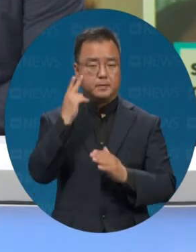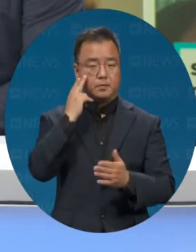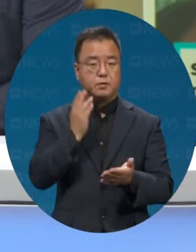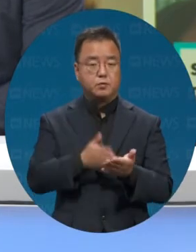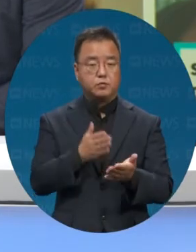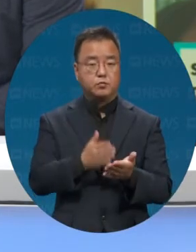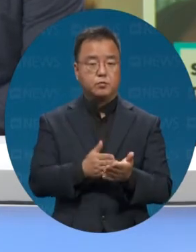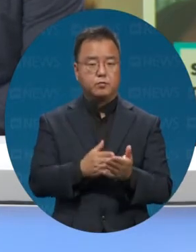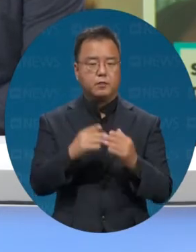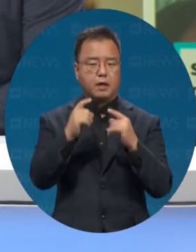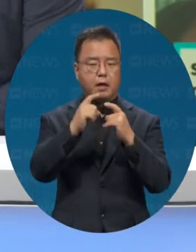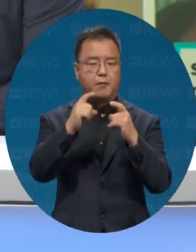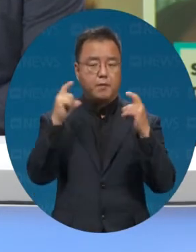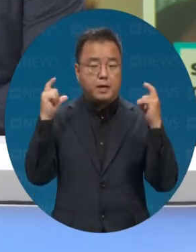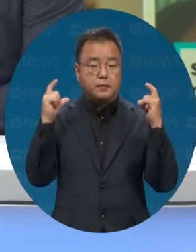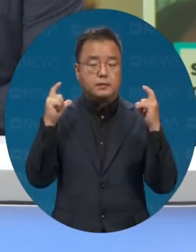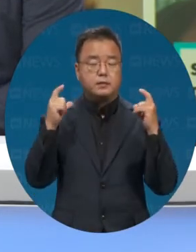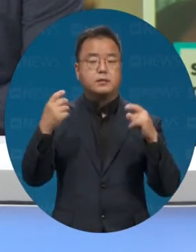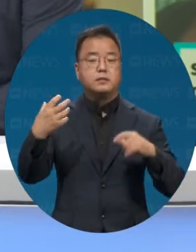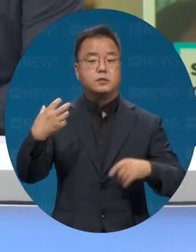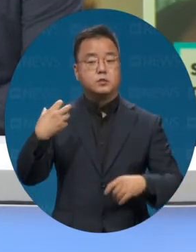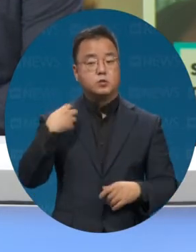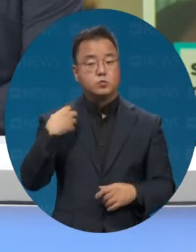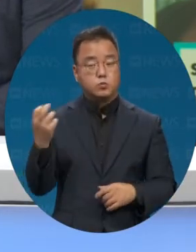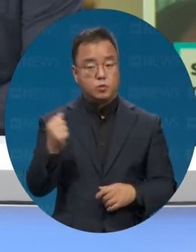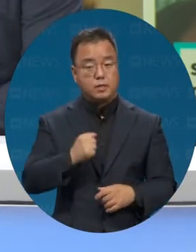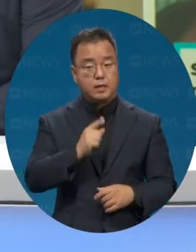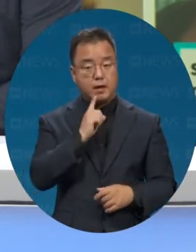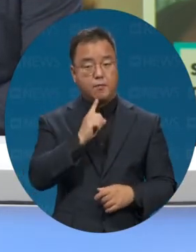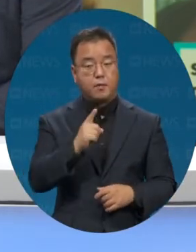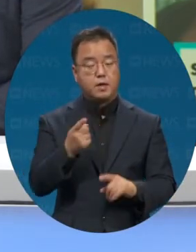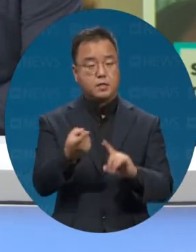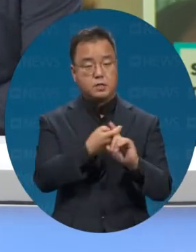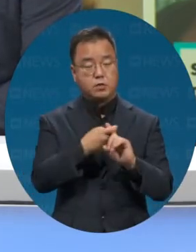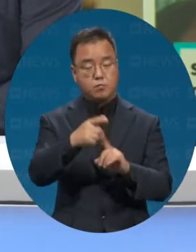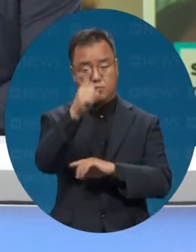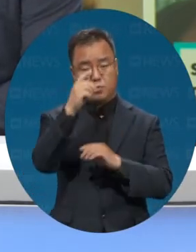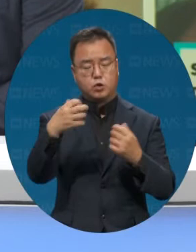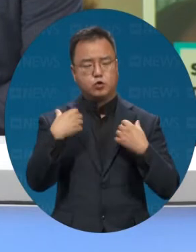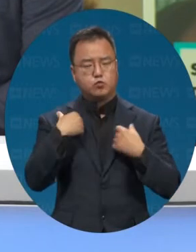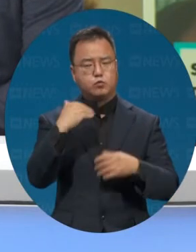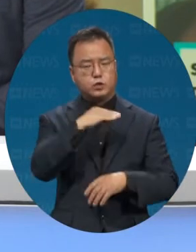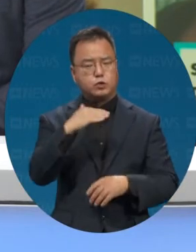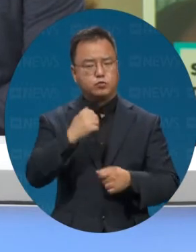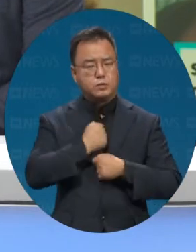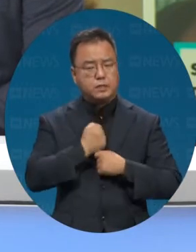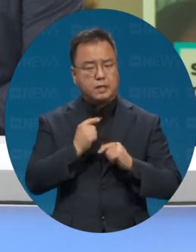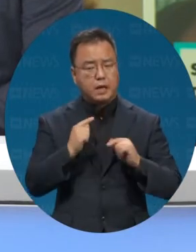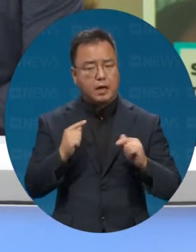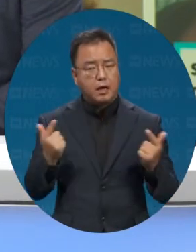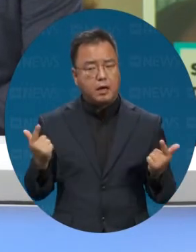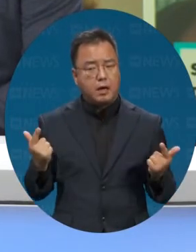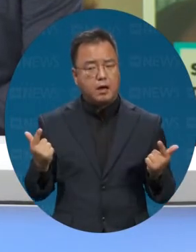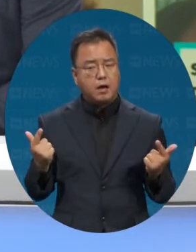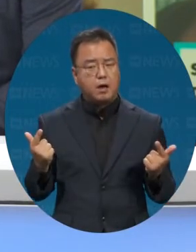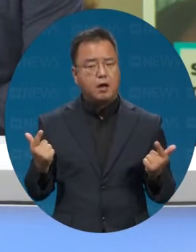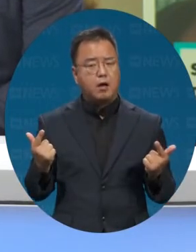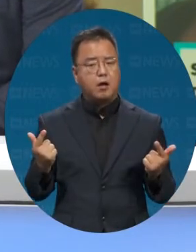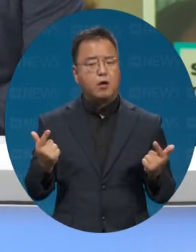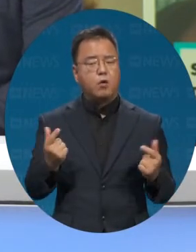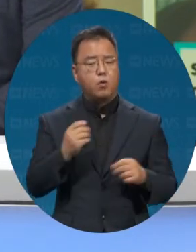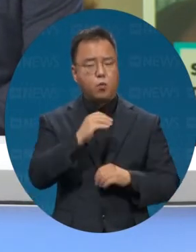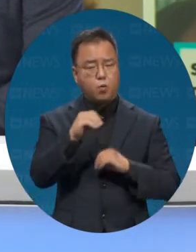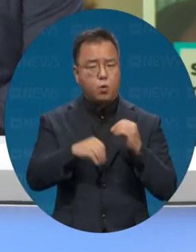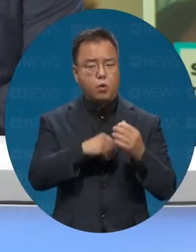마스크 착용을 의무화 한영 방 정부의 지침을 따르지 않는 주에서 피해를 보는 학생들이 생기고